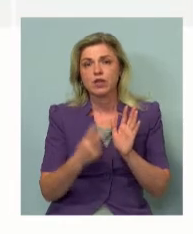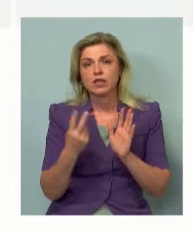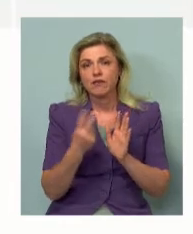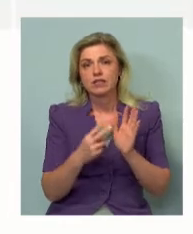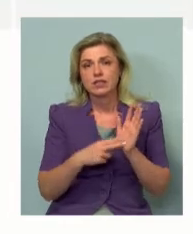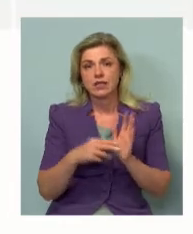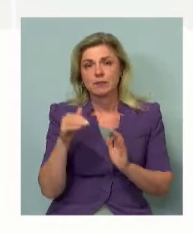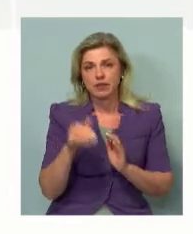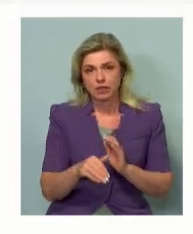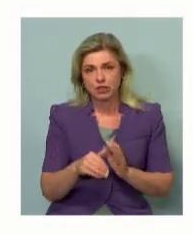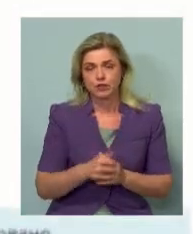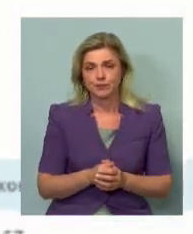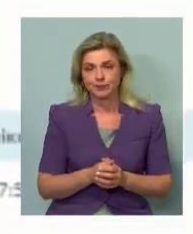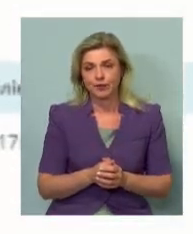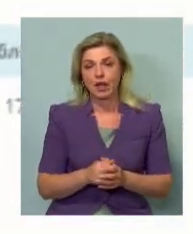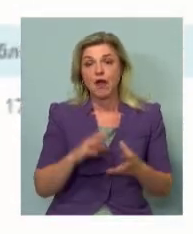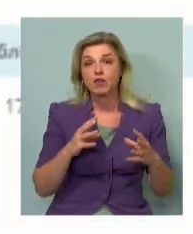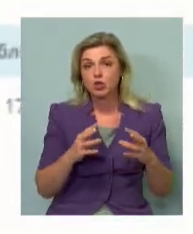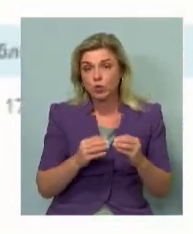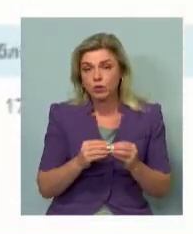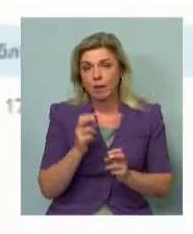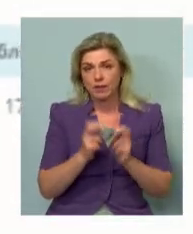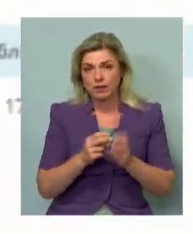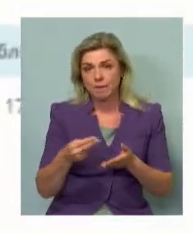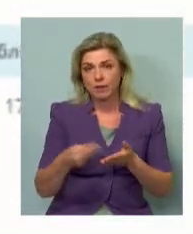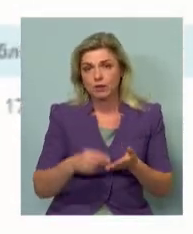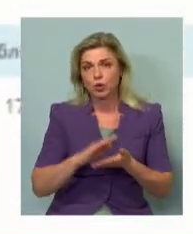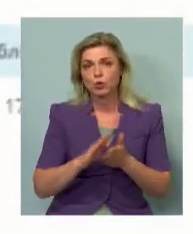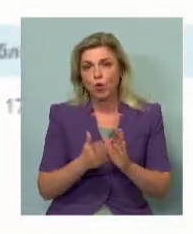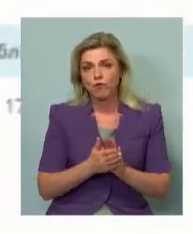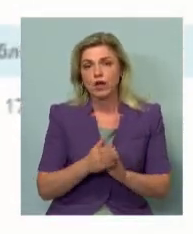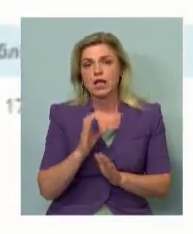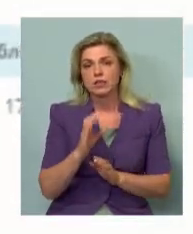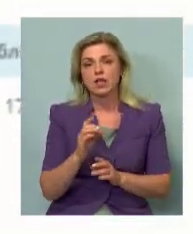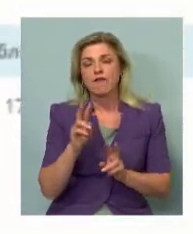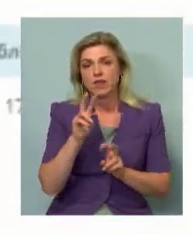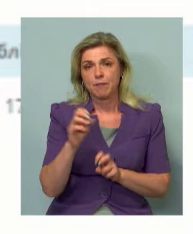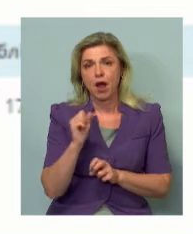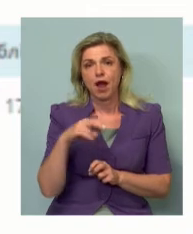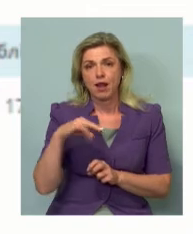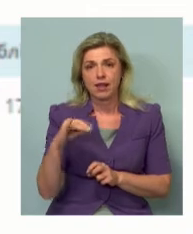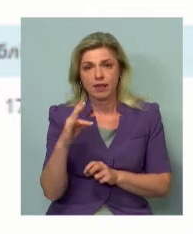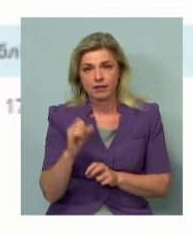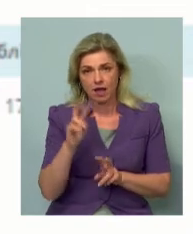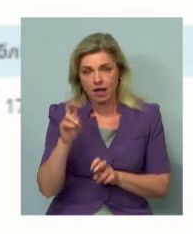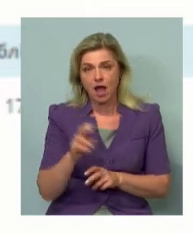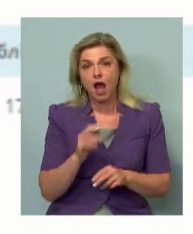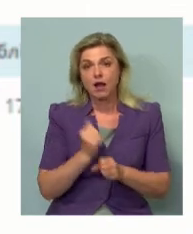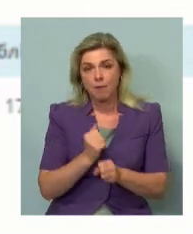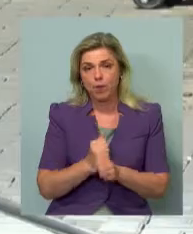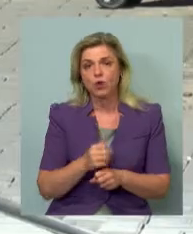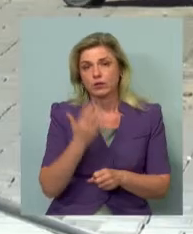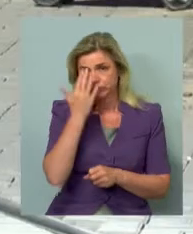тисяч 123 гривні. В результаті підприємство підписало договір «СТОВ «Аліна». Роботи планують завершити в середині